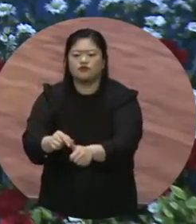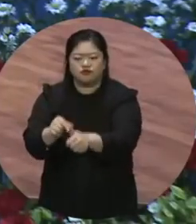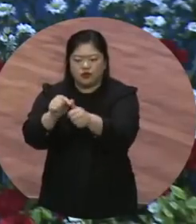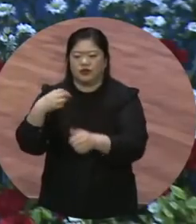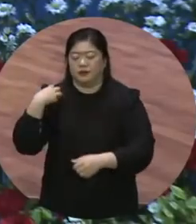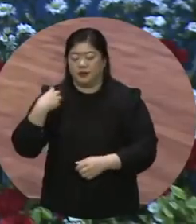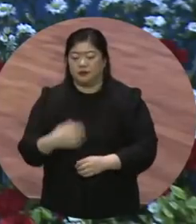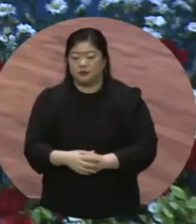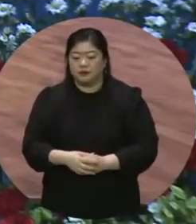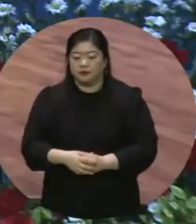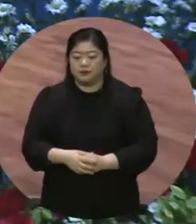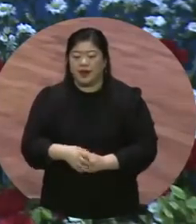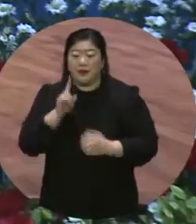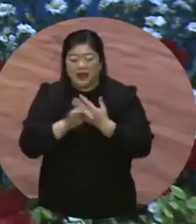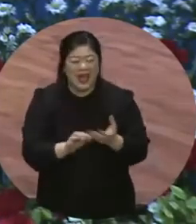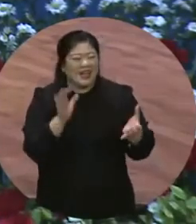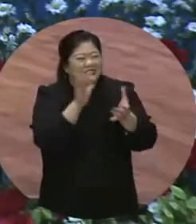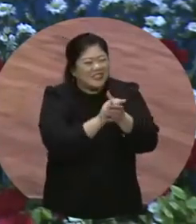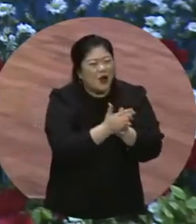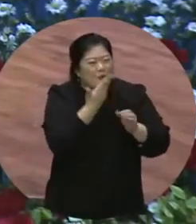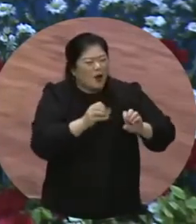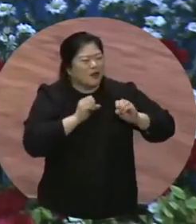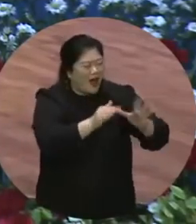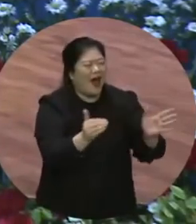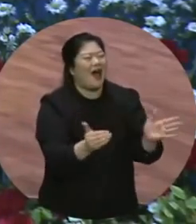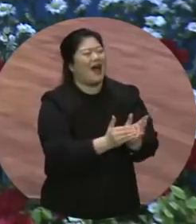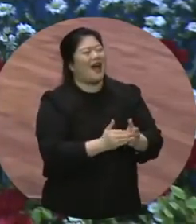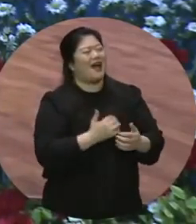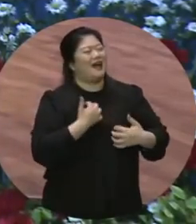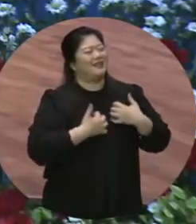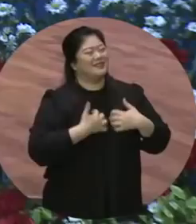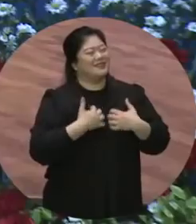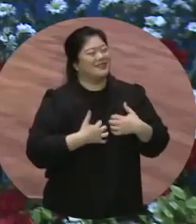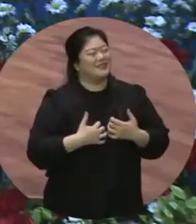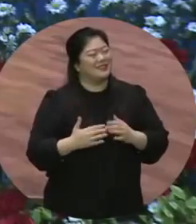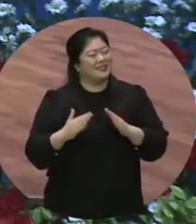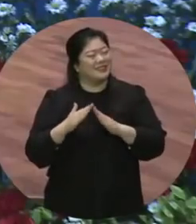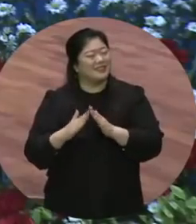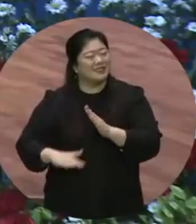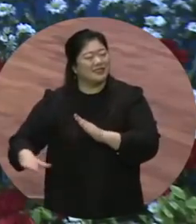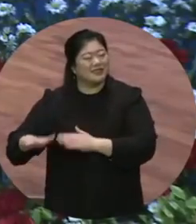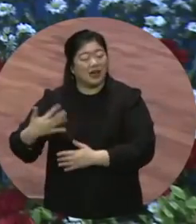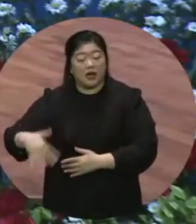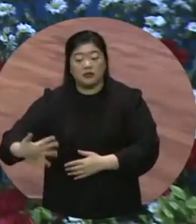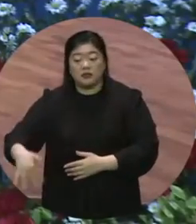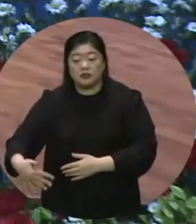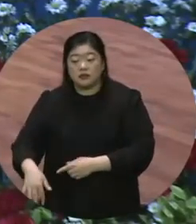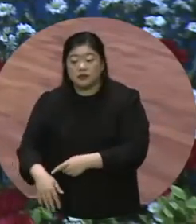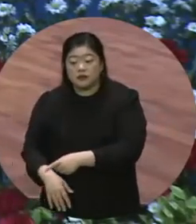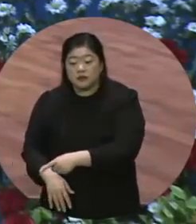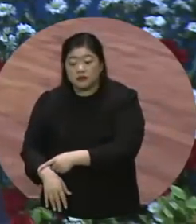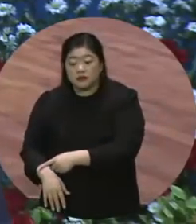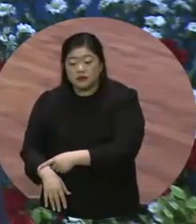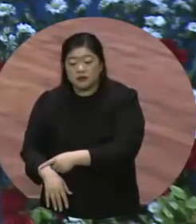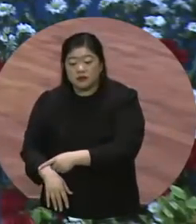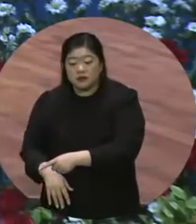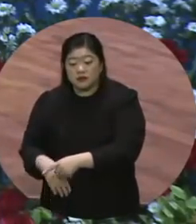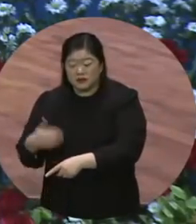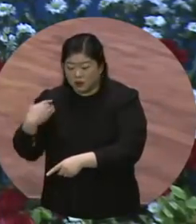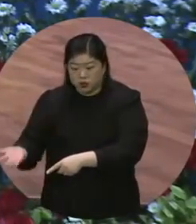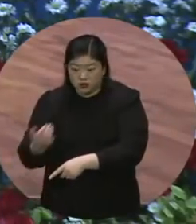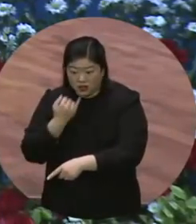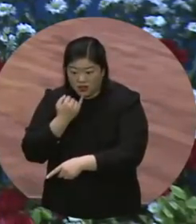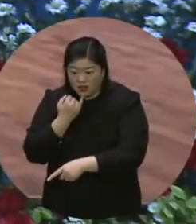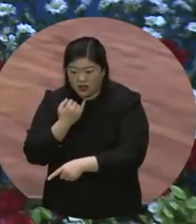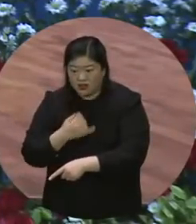그것도 우리 가족 중에 한 영혼이다. 이거는 뭐 정말 뭐, 이거는 뭐 목숨 걸어야지요. 천국이, 천국의